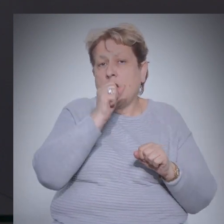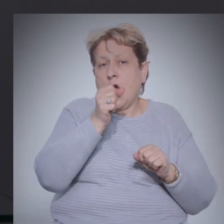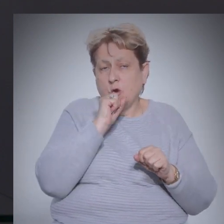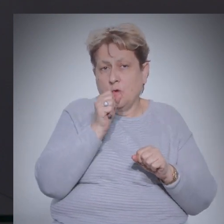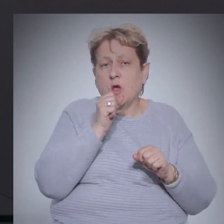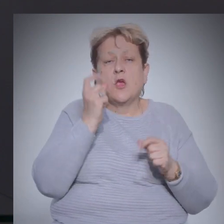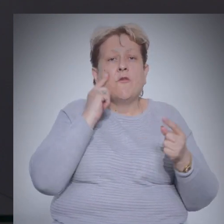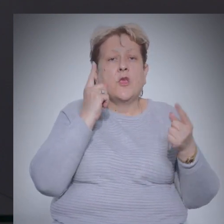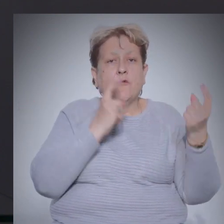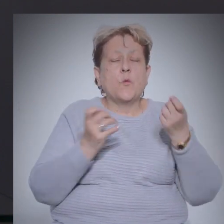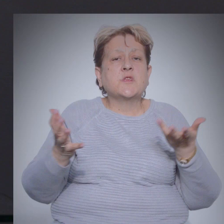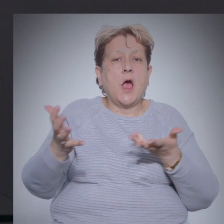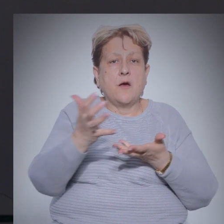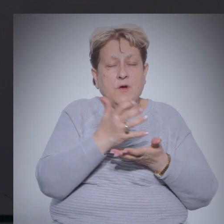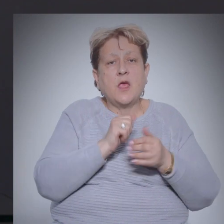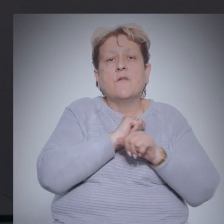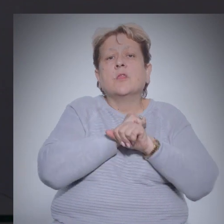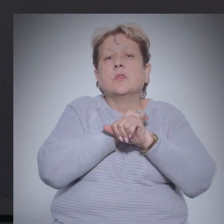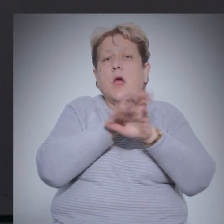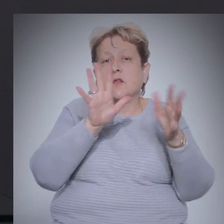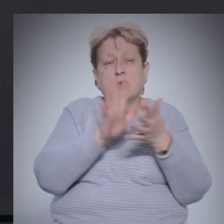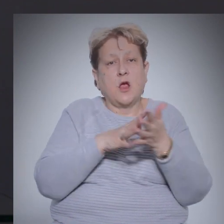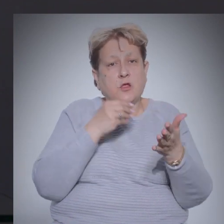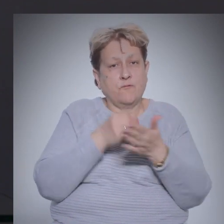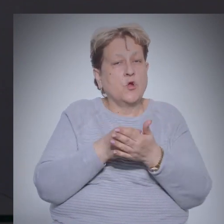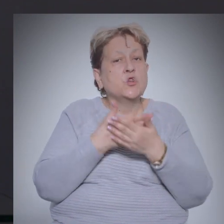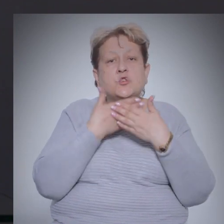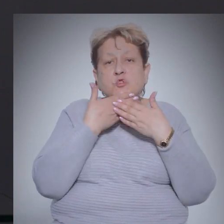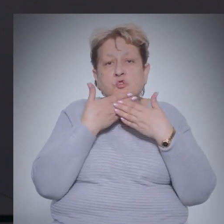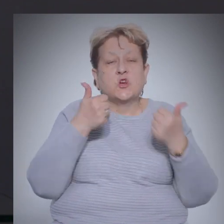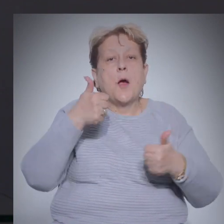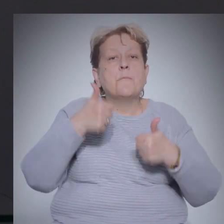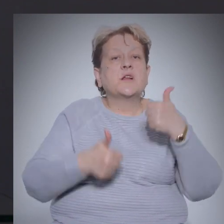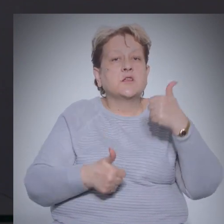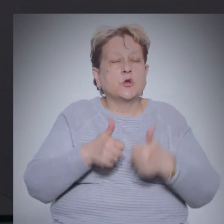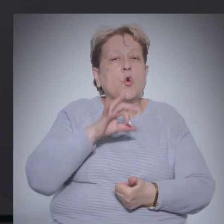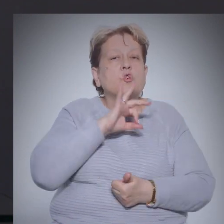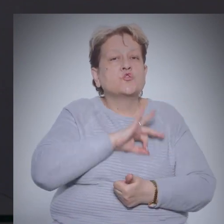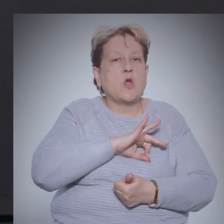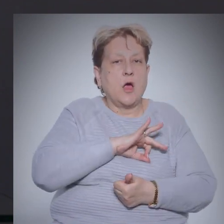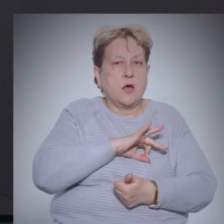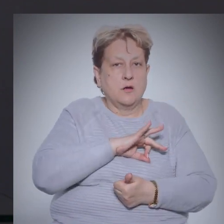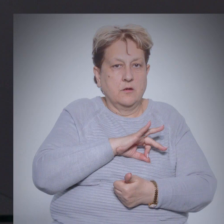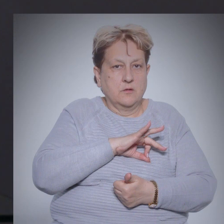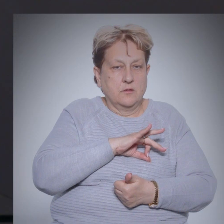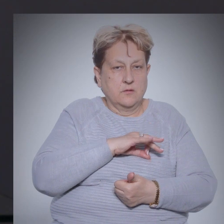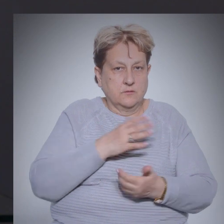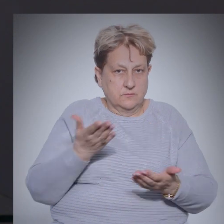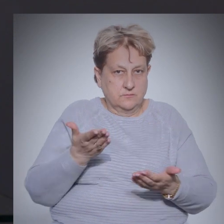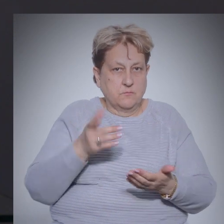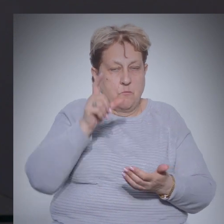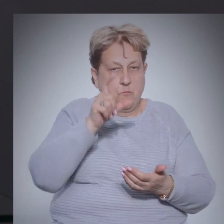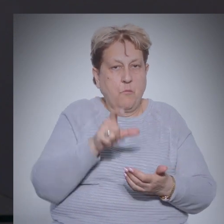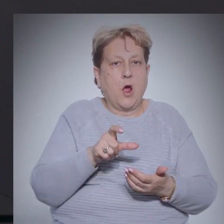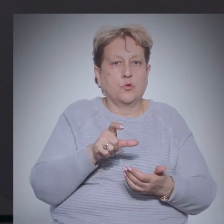կարող է լրագրողը ինվորմացիա հավակել և տարացել, կանի որ չկ մրցակցող շահ, որը գերակայել է